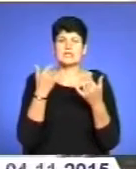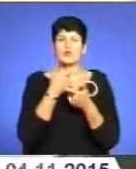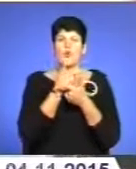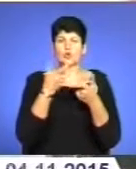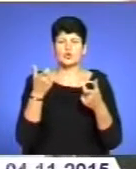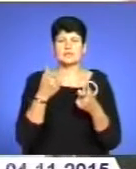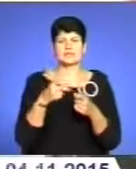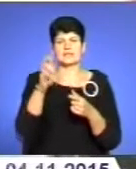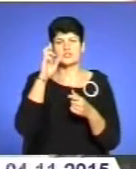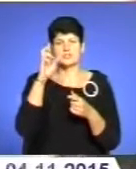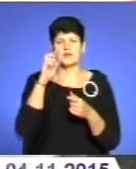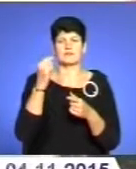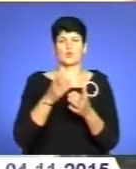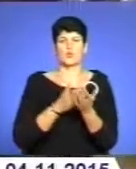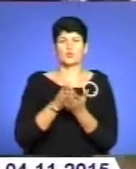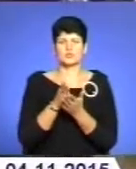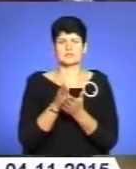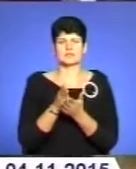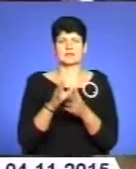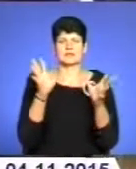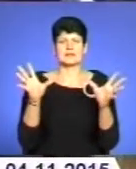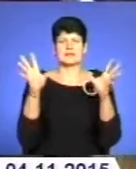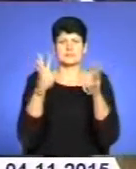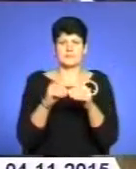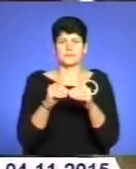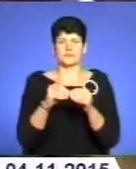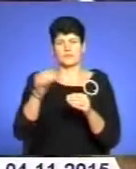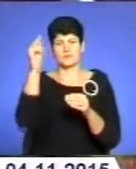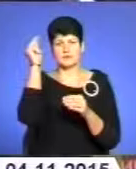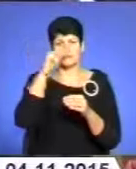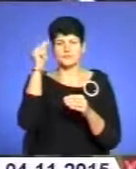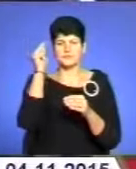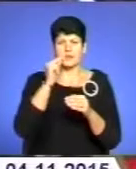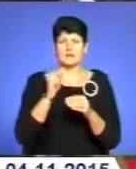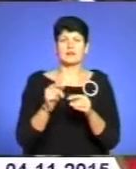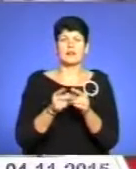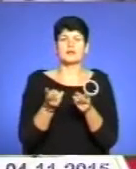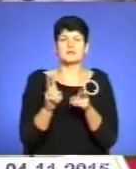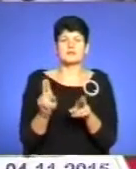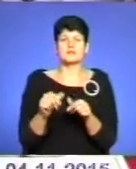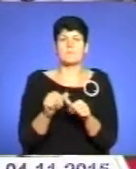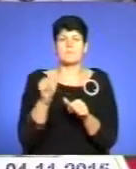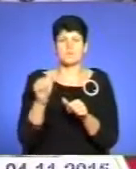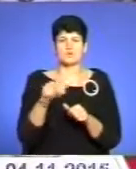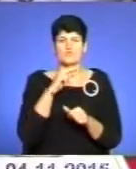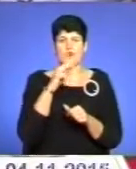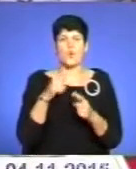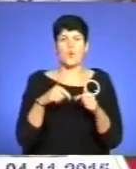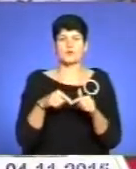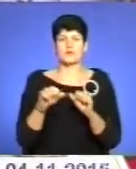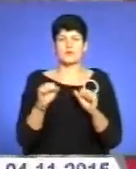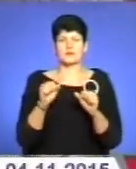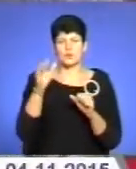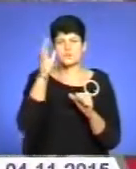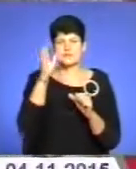державою курс на інклюзивну освіту у випадку з незрячими залишився поза увагою органів управління освітою.